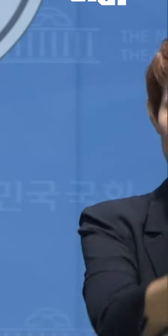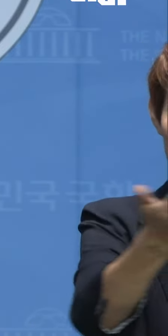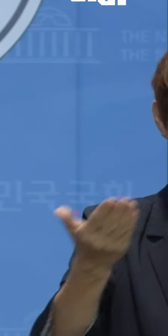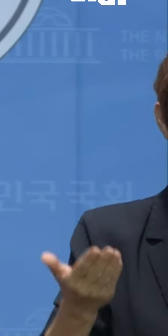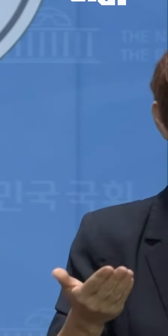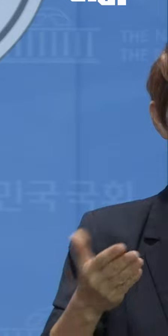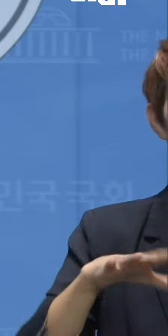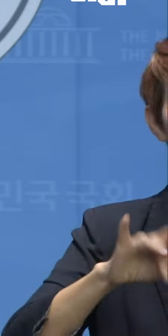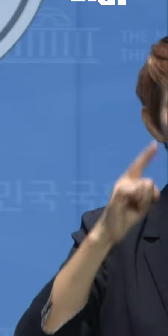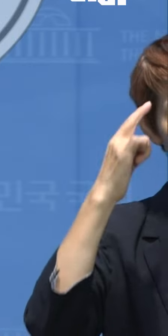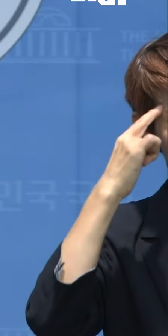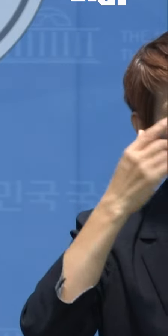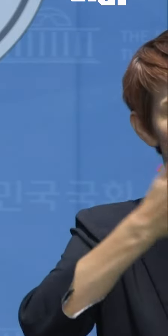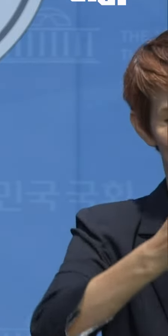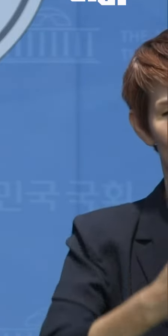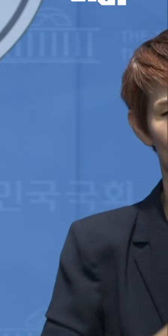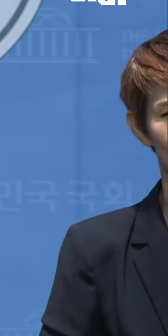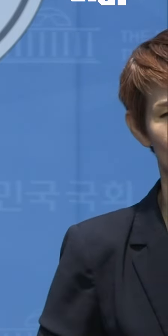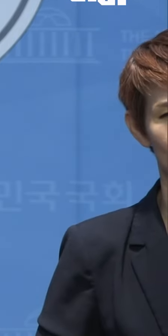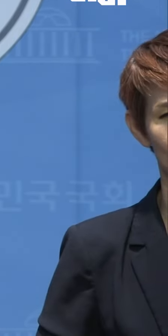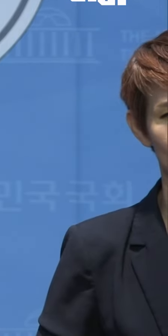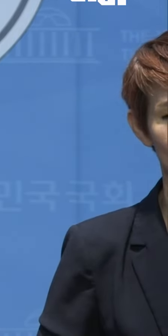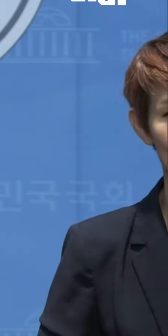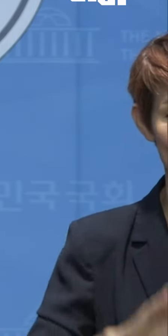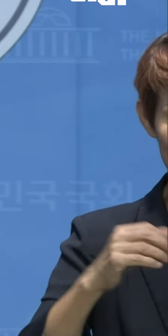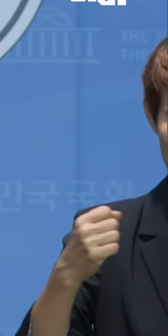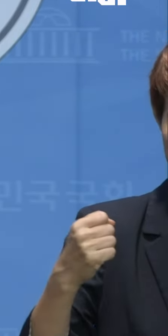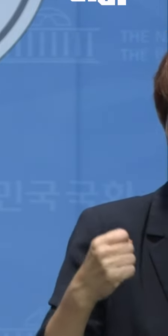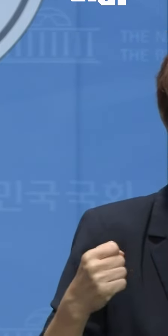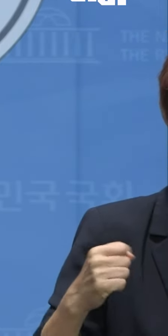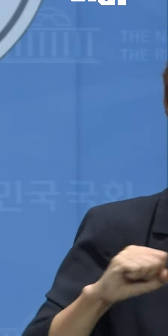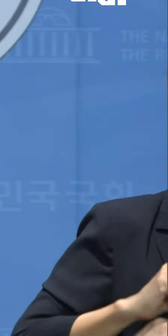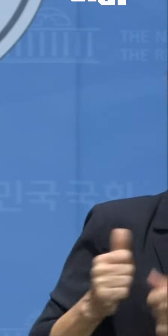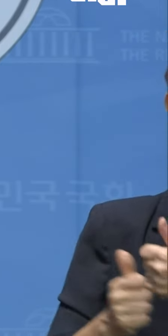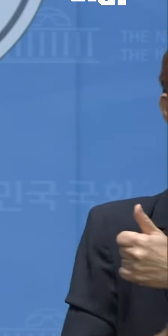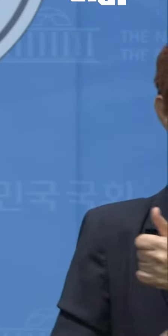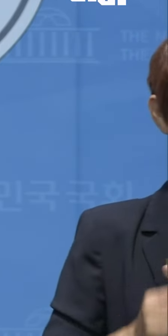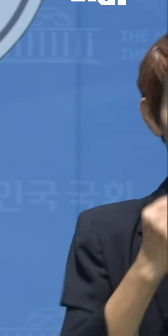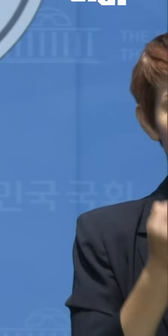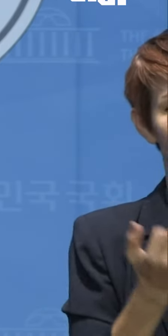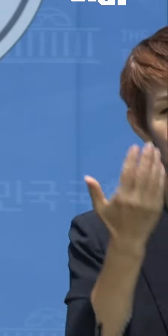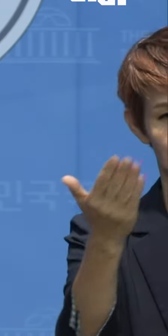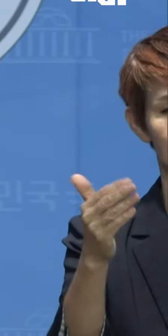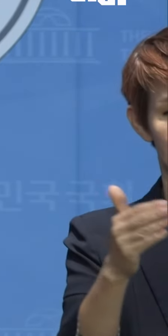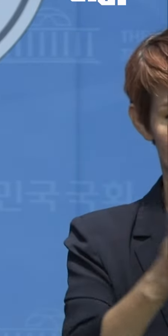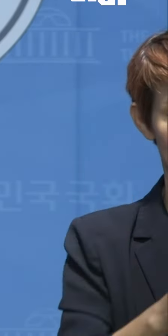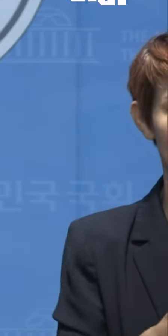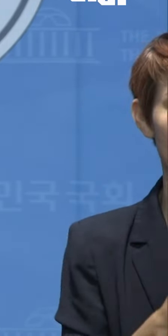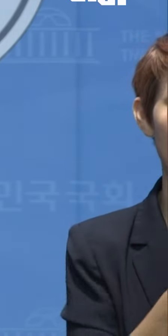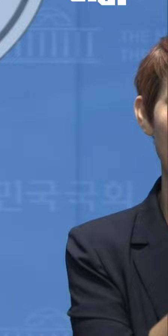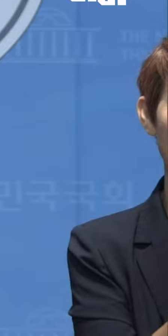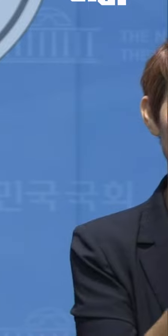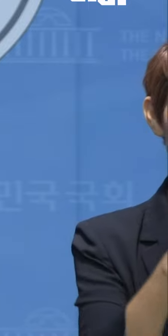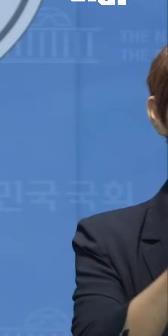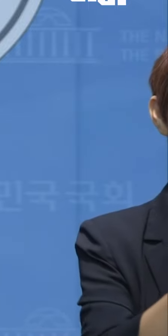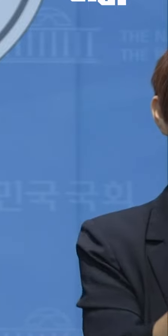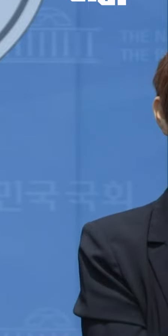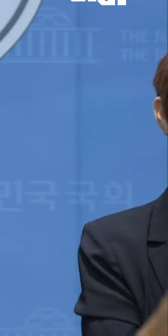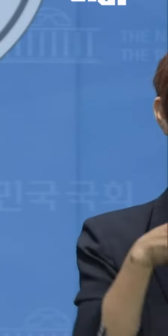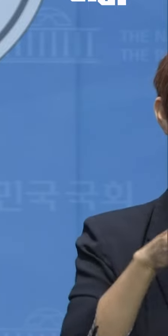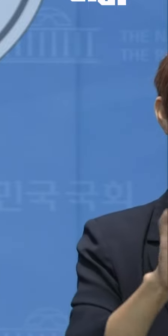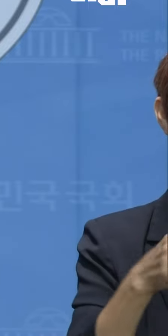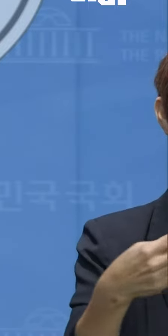먼저 생각하시기 바랍니다 국민의 힘 국방위원회 원일동 한기호 성일종